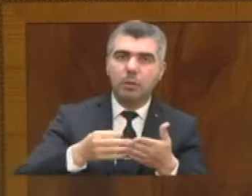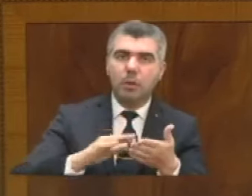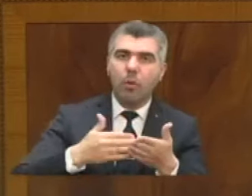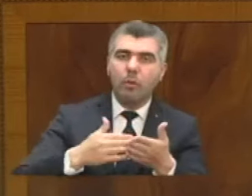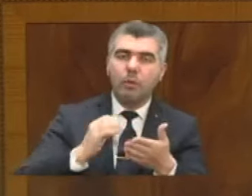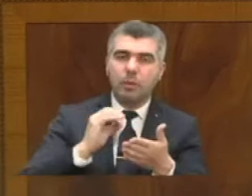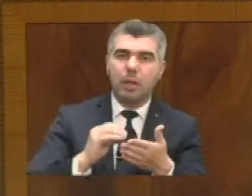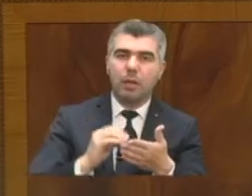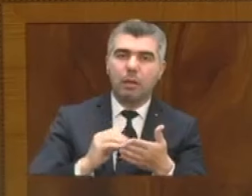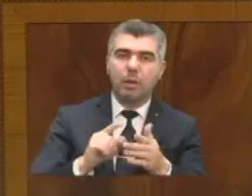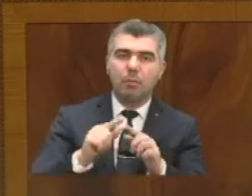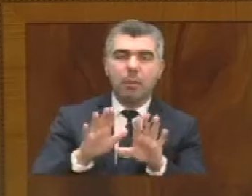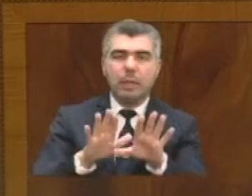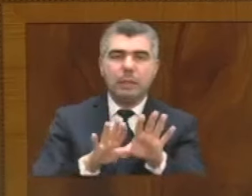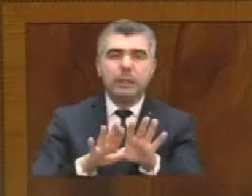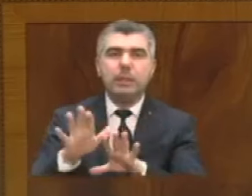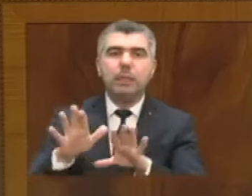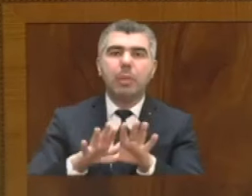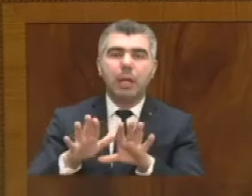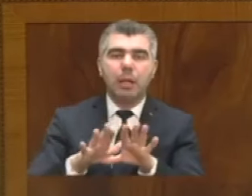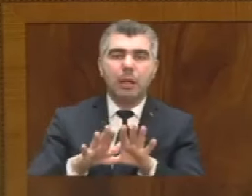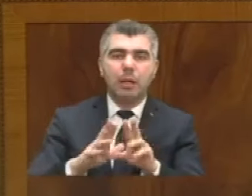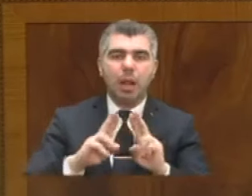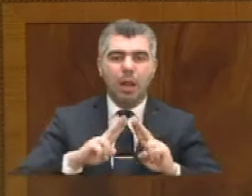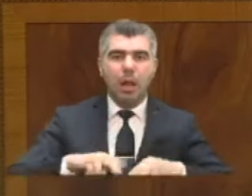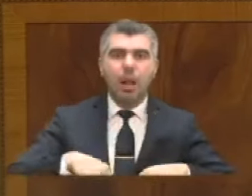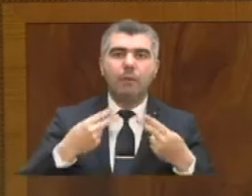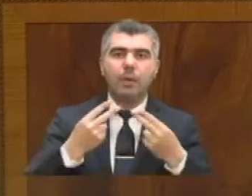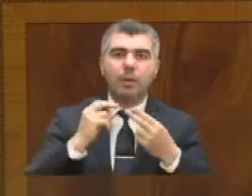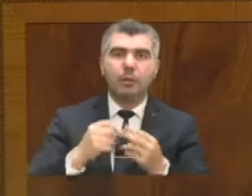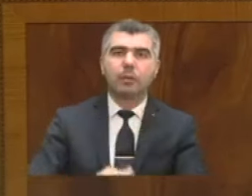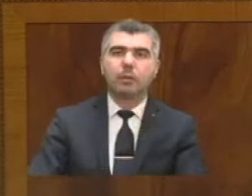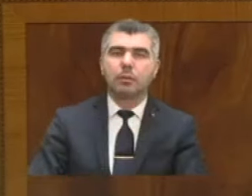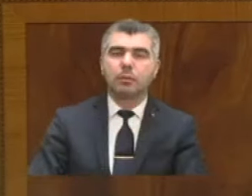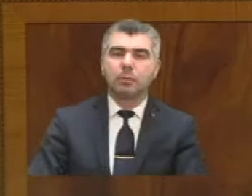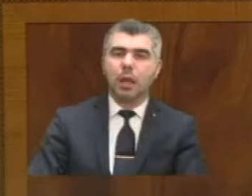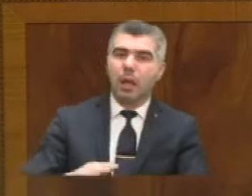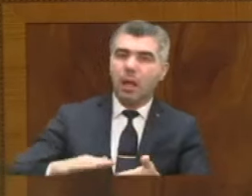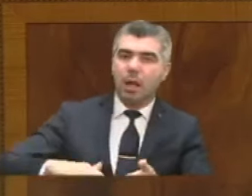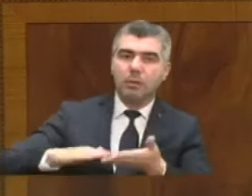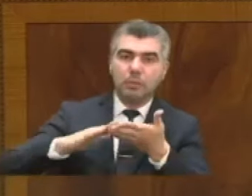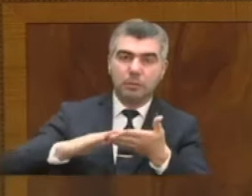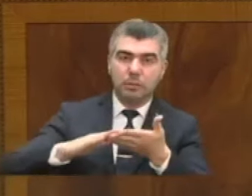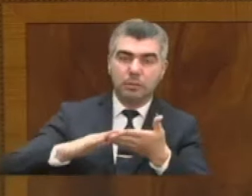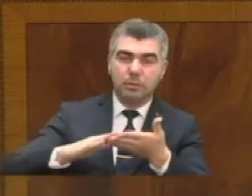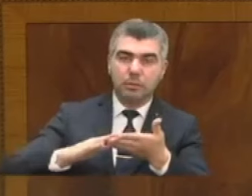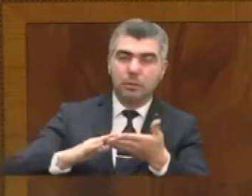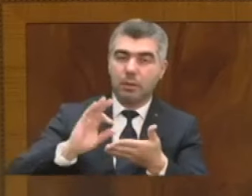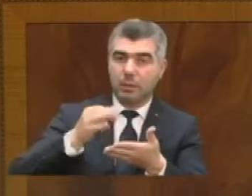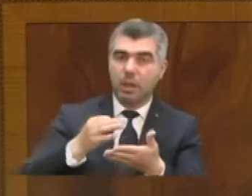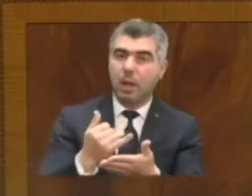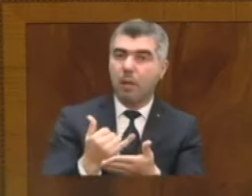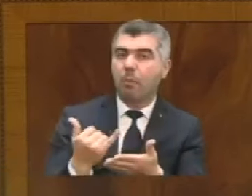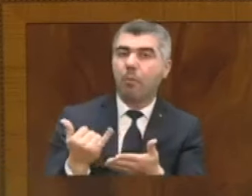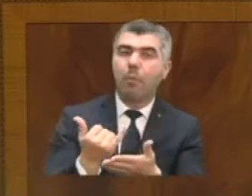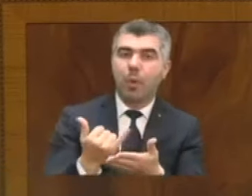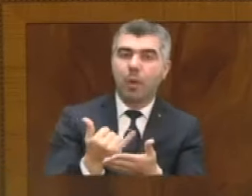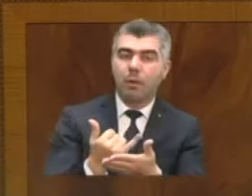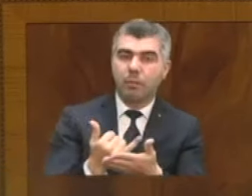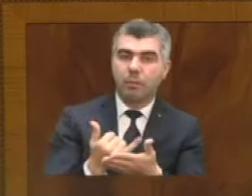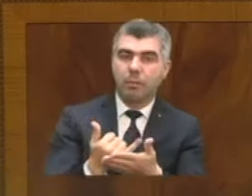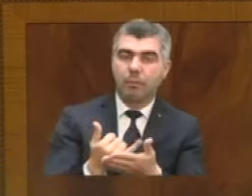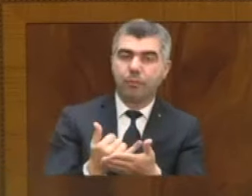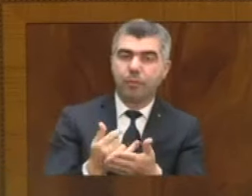بمنظومة تدبير الشأن العام، الارتقاء بها لا سيما في